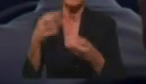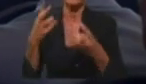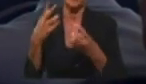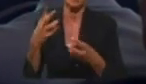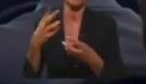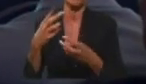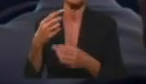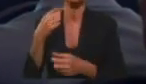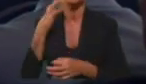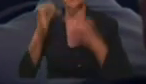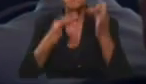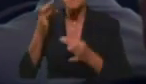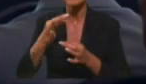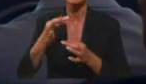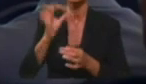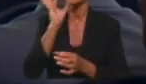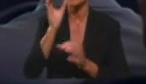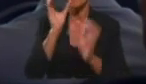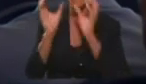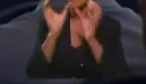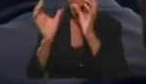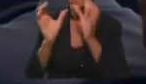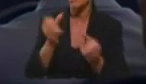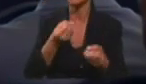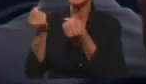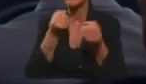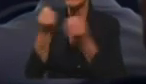komunikacja to równe szanse dla wszystkich. W latach